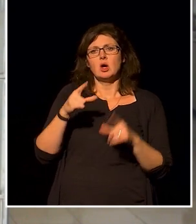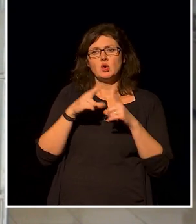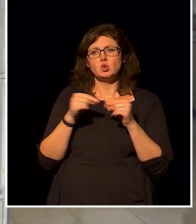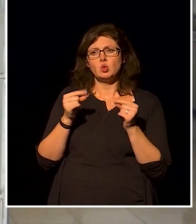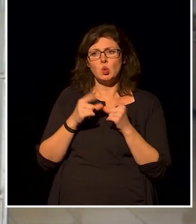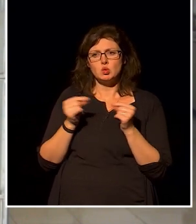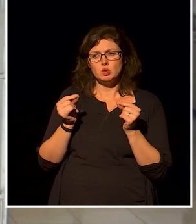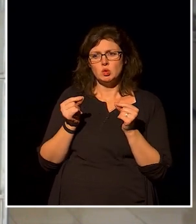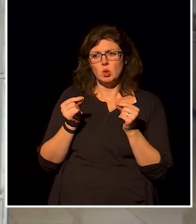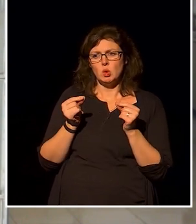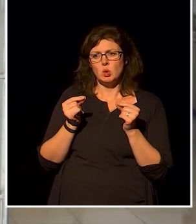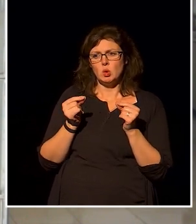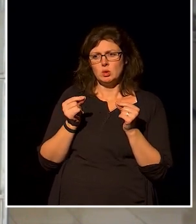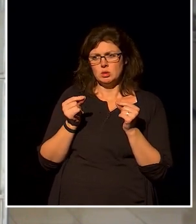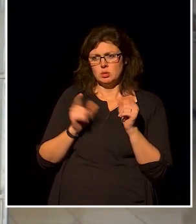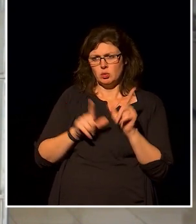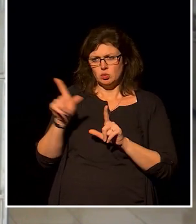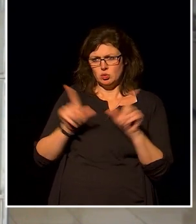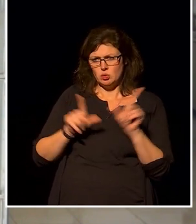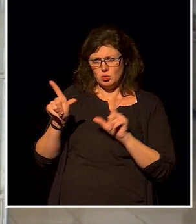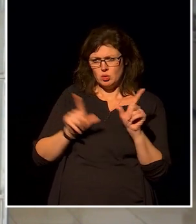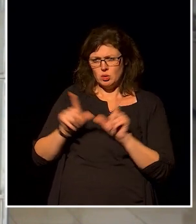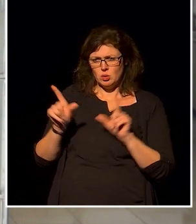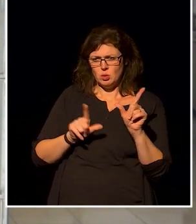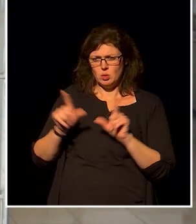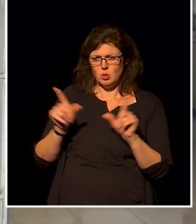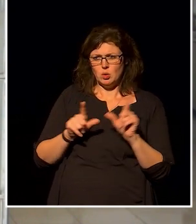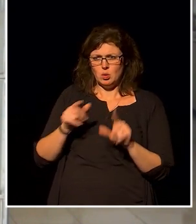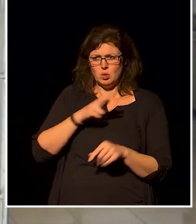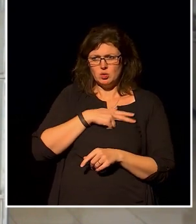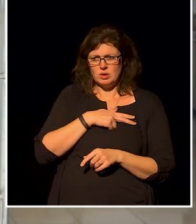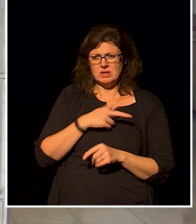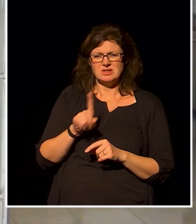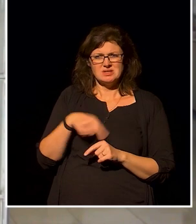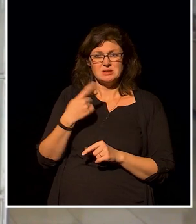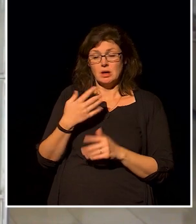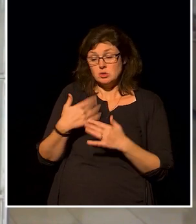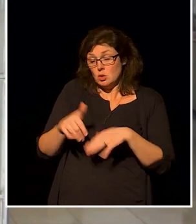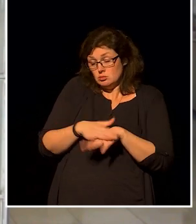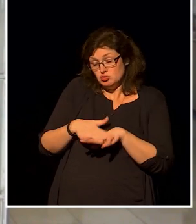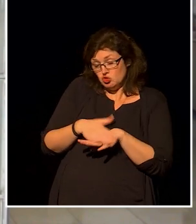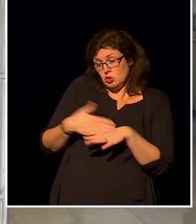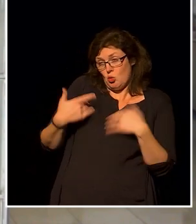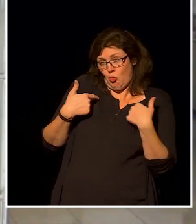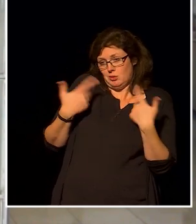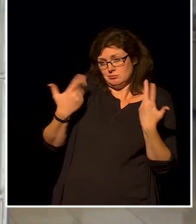wie uns die auch gestellt worden ist, das ist mea culpa. Also